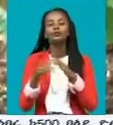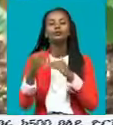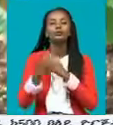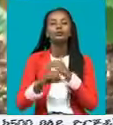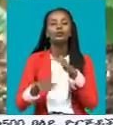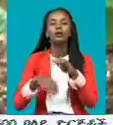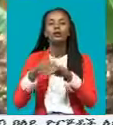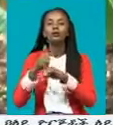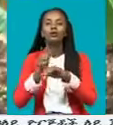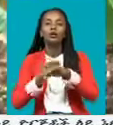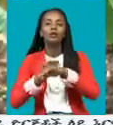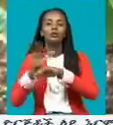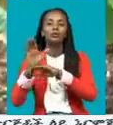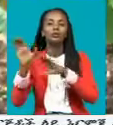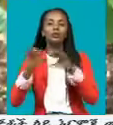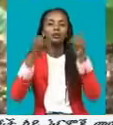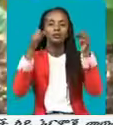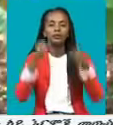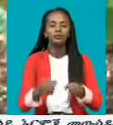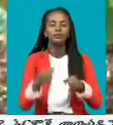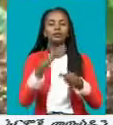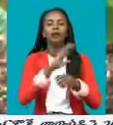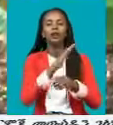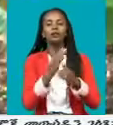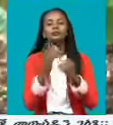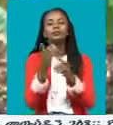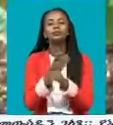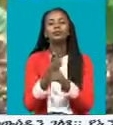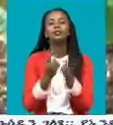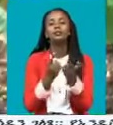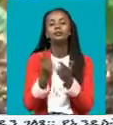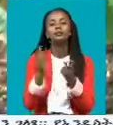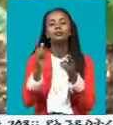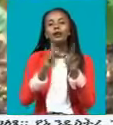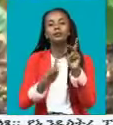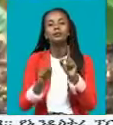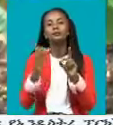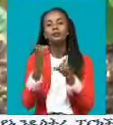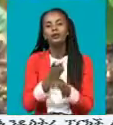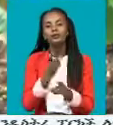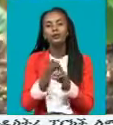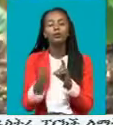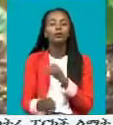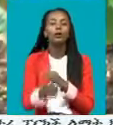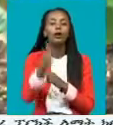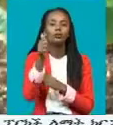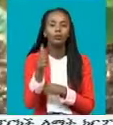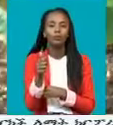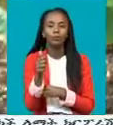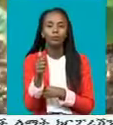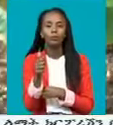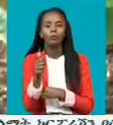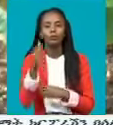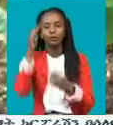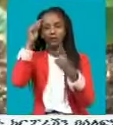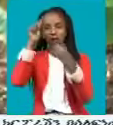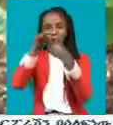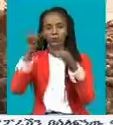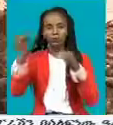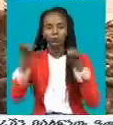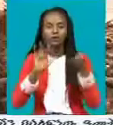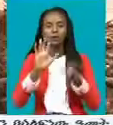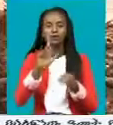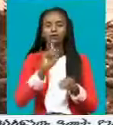አልፎ ኤክስፖርት ማድረግ የሚያስችል አቅም የፈጠረ የንግድ ማህበረሰብ መፍጠር ዋናው ታርጌቱ እንቅስቃሴው